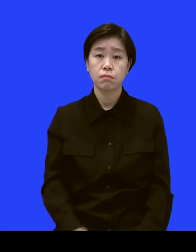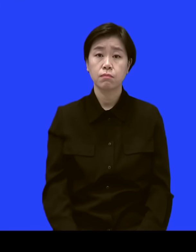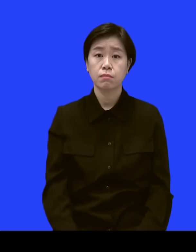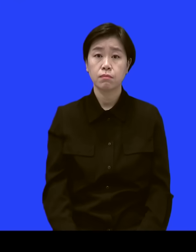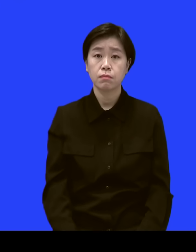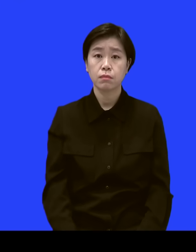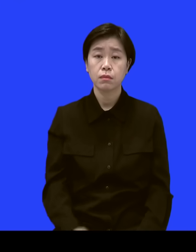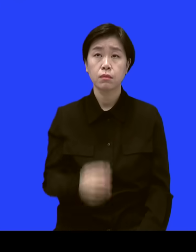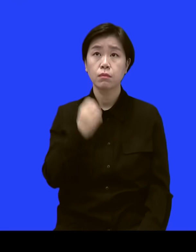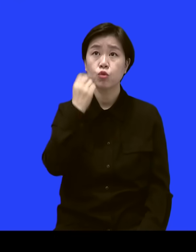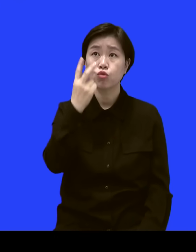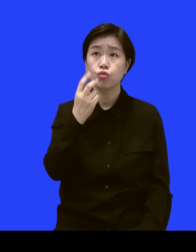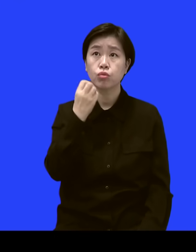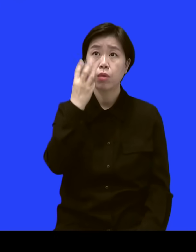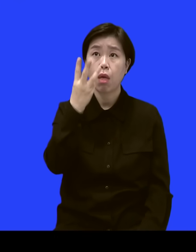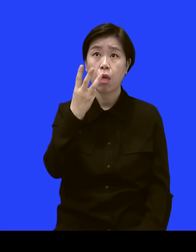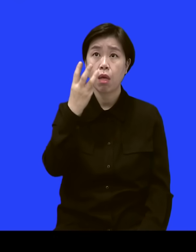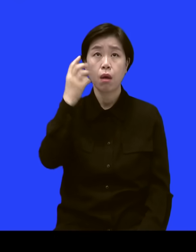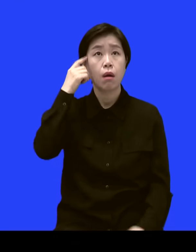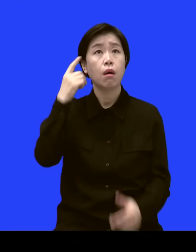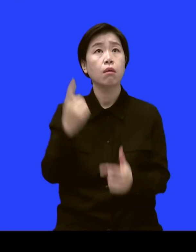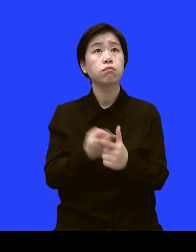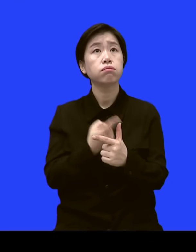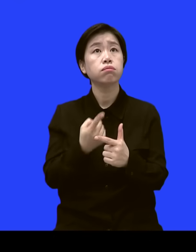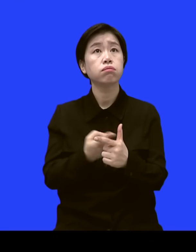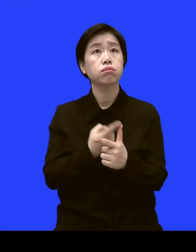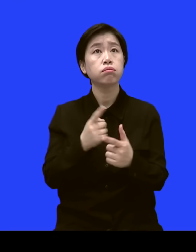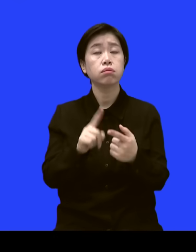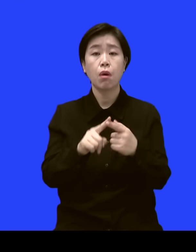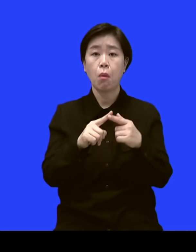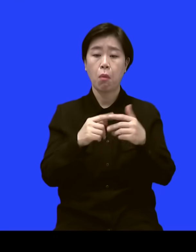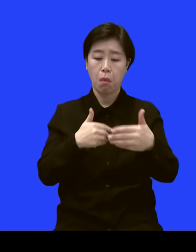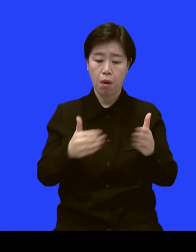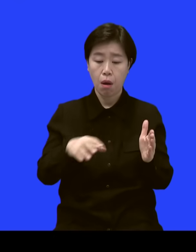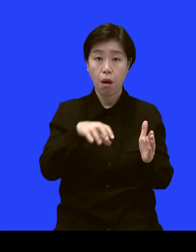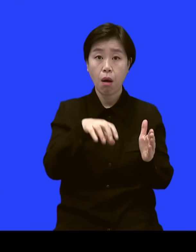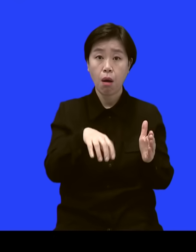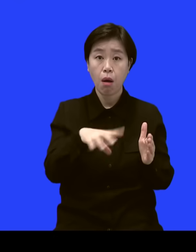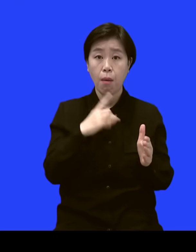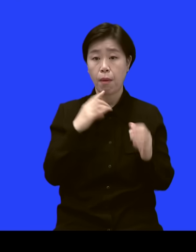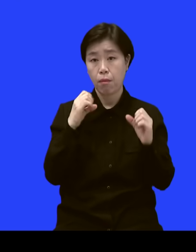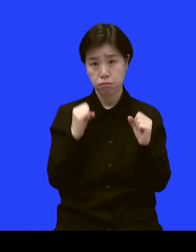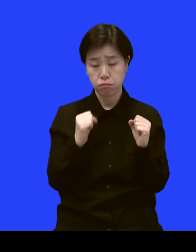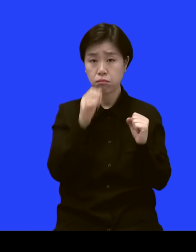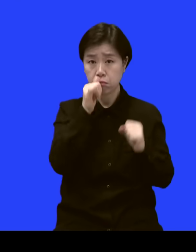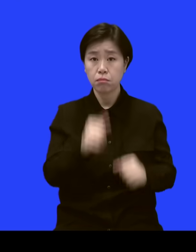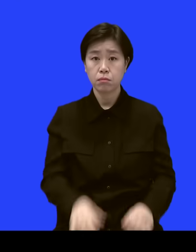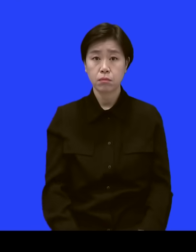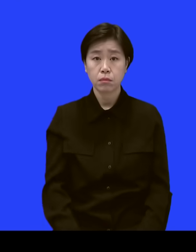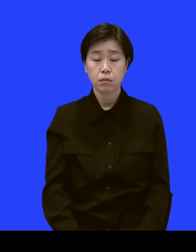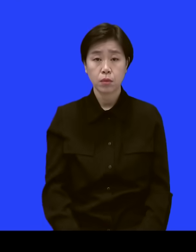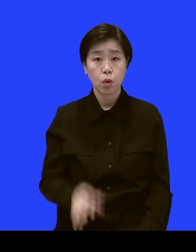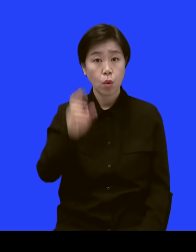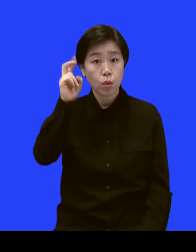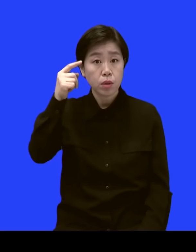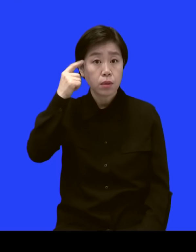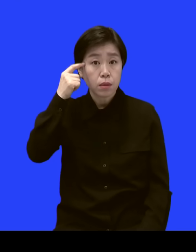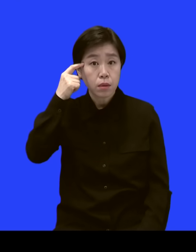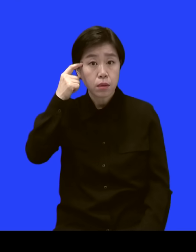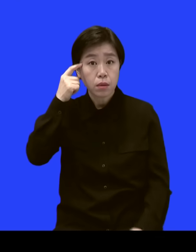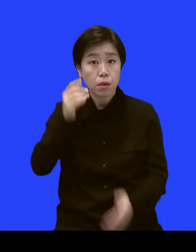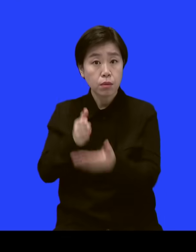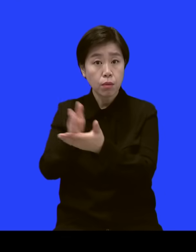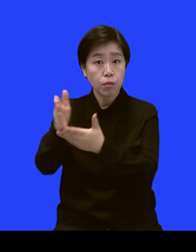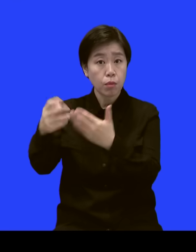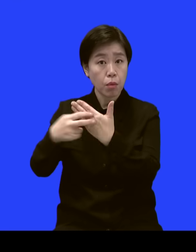그러면서 한 2-3달 정도 거의 밖에를 안 나가고 집에만 있었죠. 혹시 뭐 정신과 상담 같은 건 생각 안 해보셨어요? 그런 생각도 전혀